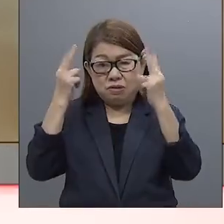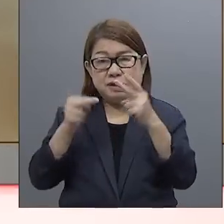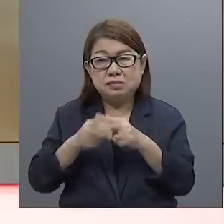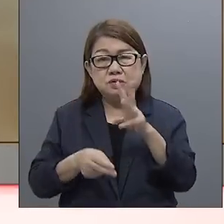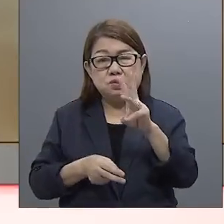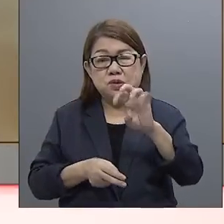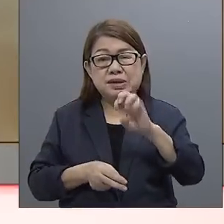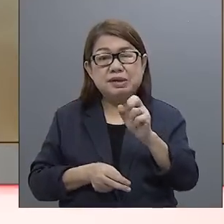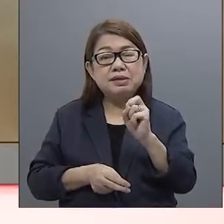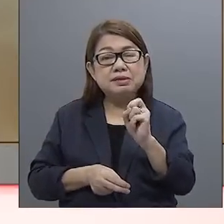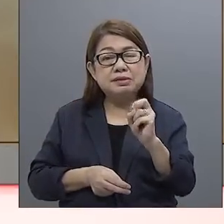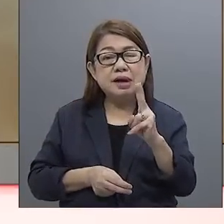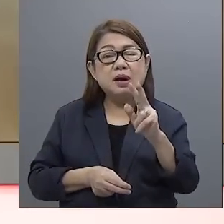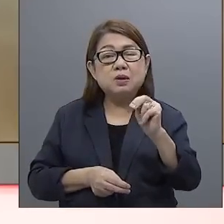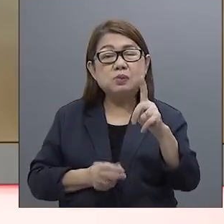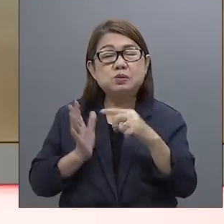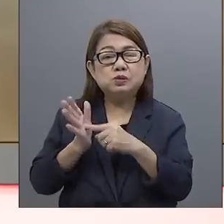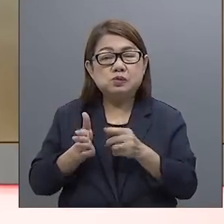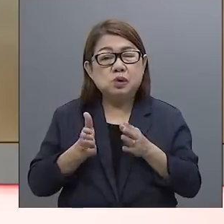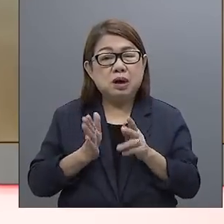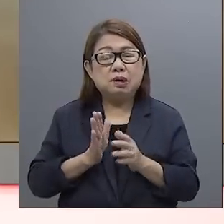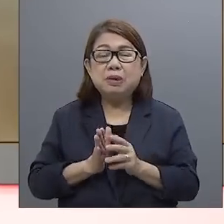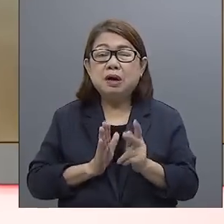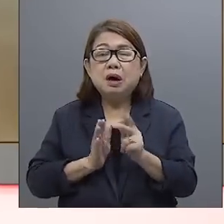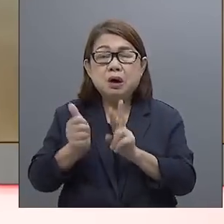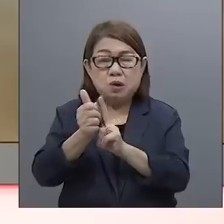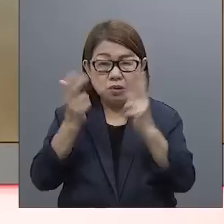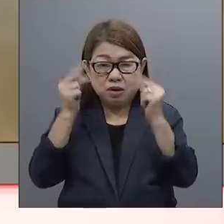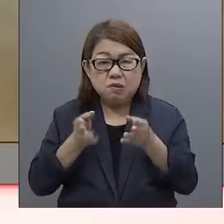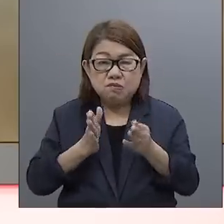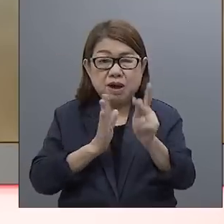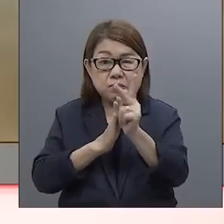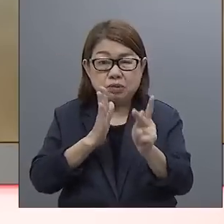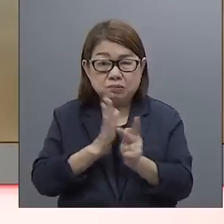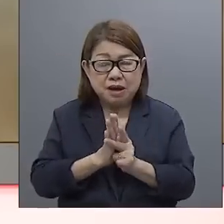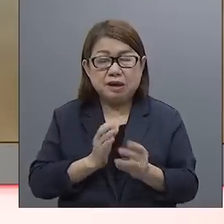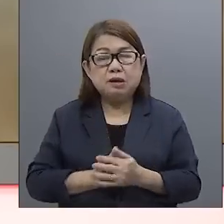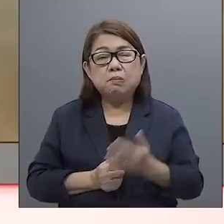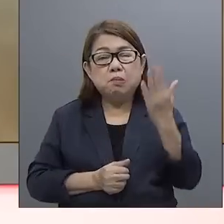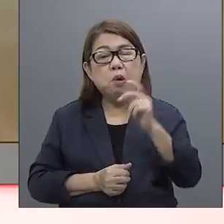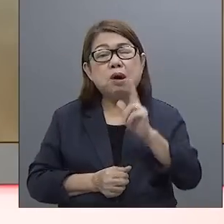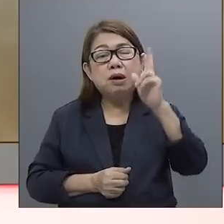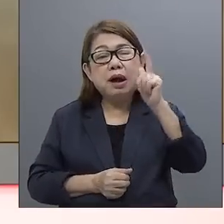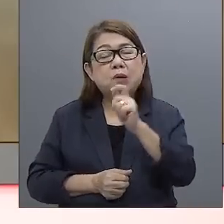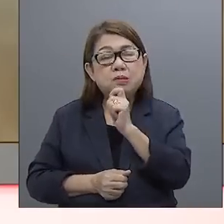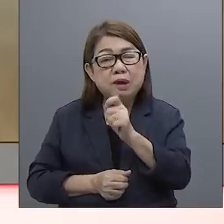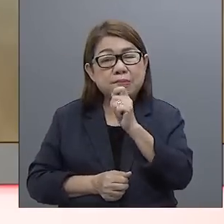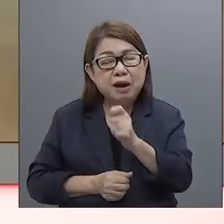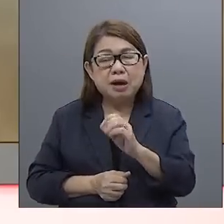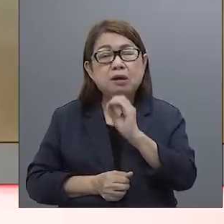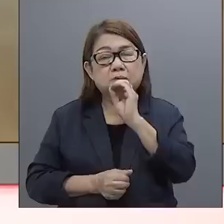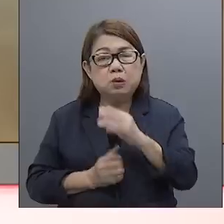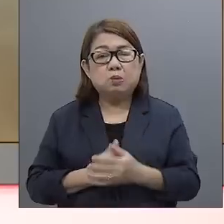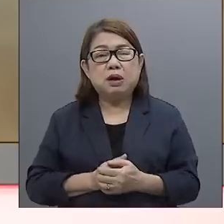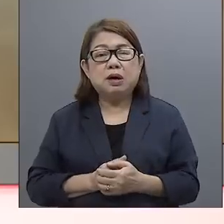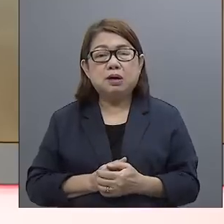นตรีฝ่ายกฎหมายในรัฐบาลพลเอกประยุทธ์จันทร์โอชาเคยให้อัมพาตเอาไว้โดยเฉพาะเงื่อนไขที่บอกว่